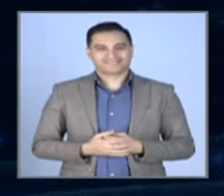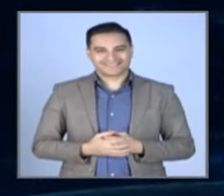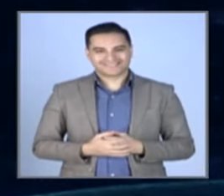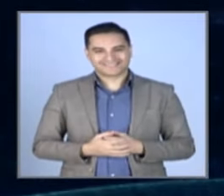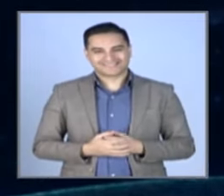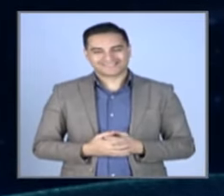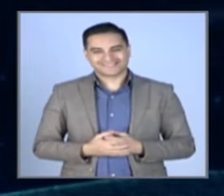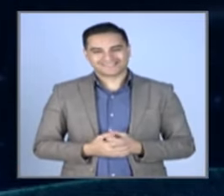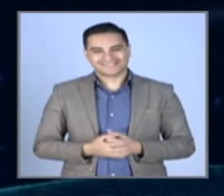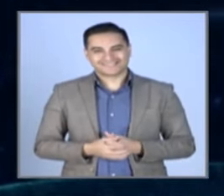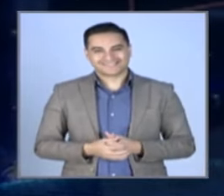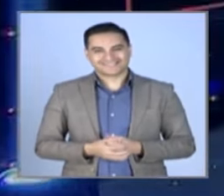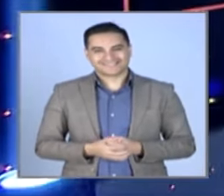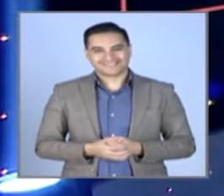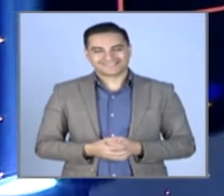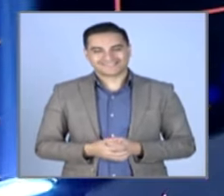العلم.